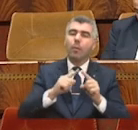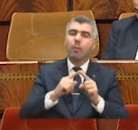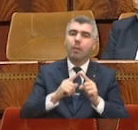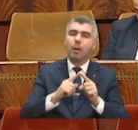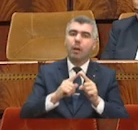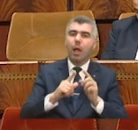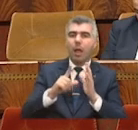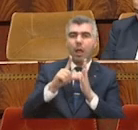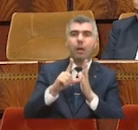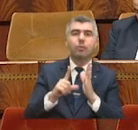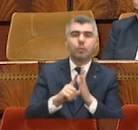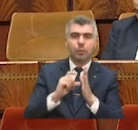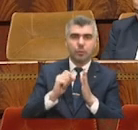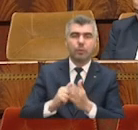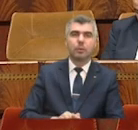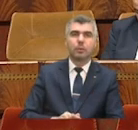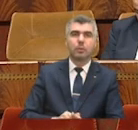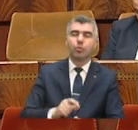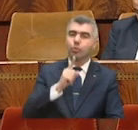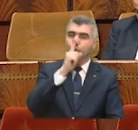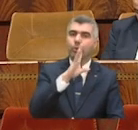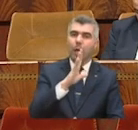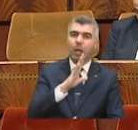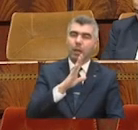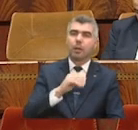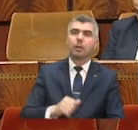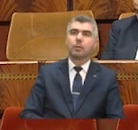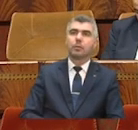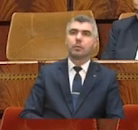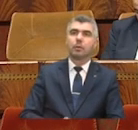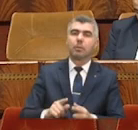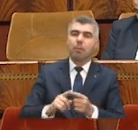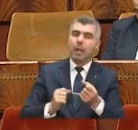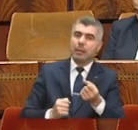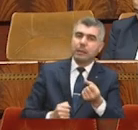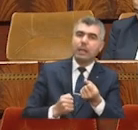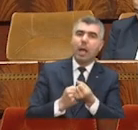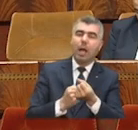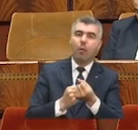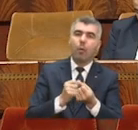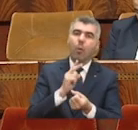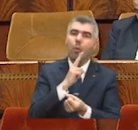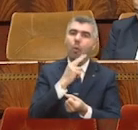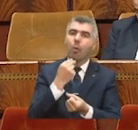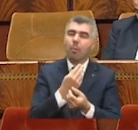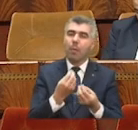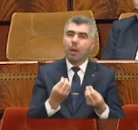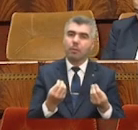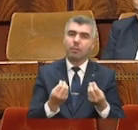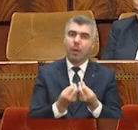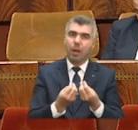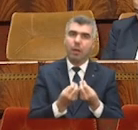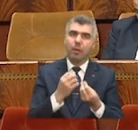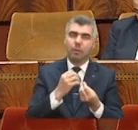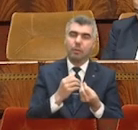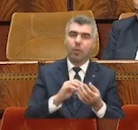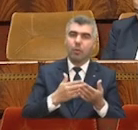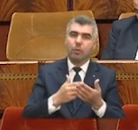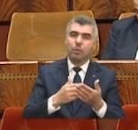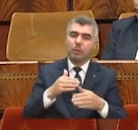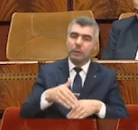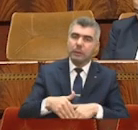القوانين. نتمنى كذلك أن تعاون مع الحكومة من أجل كذلك يعني السير